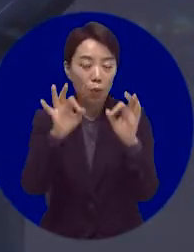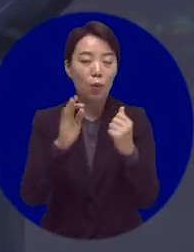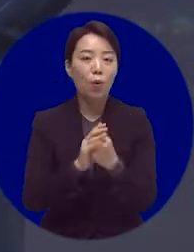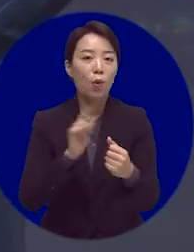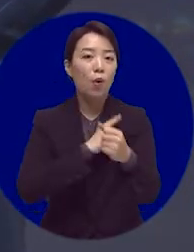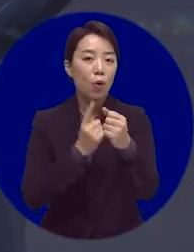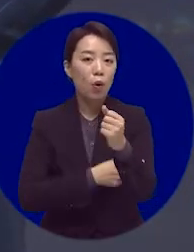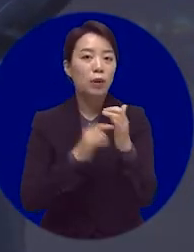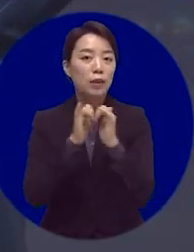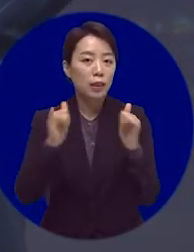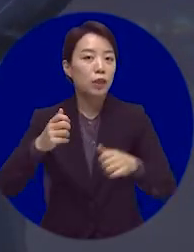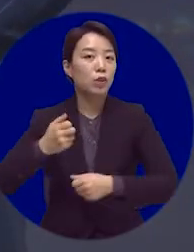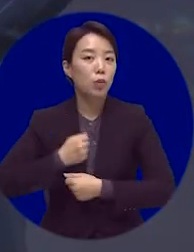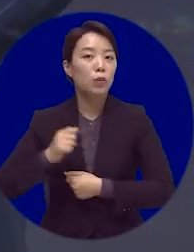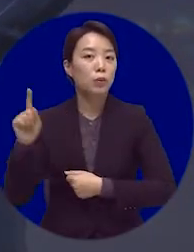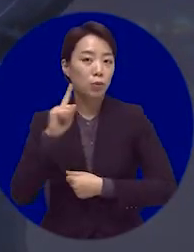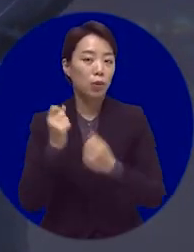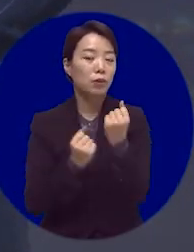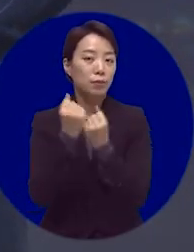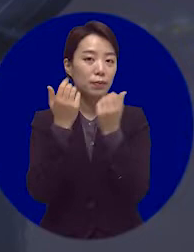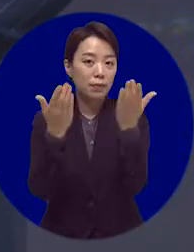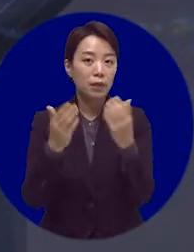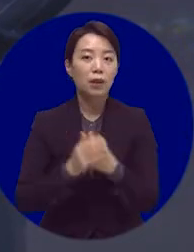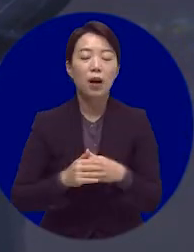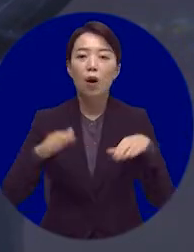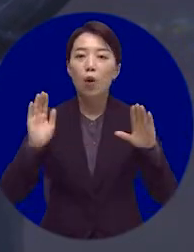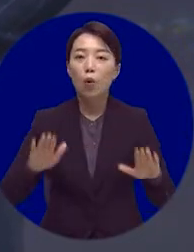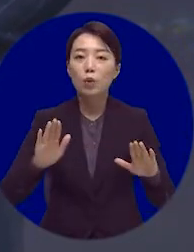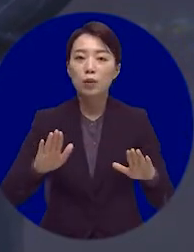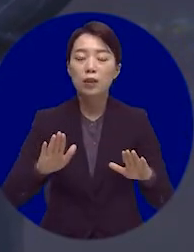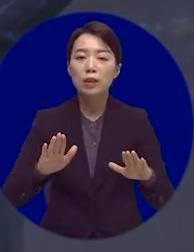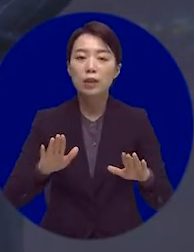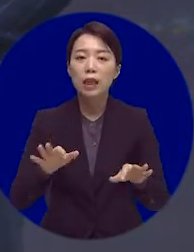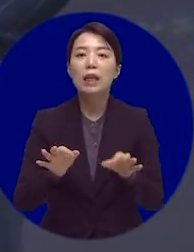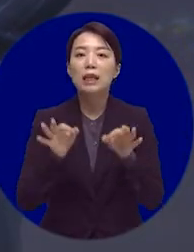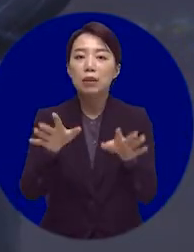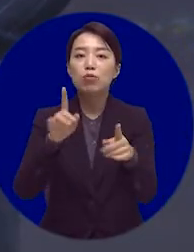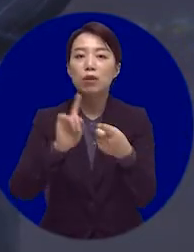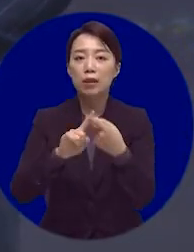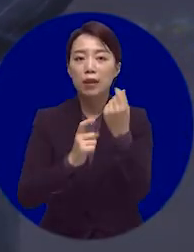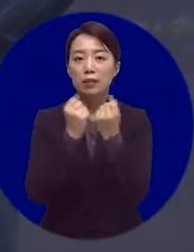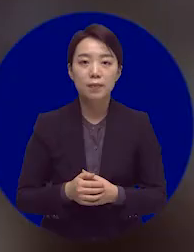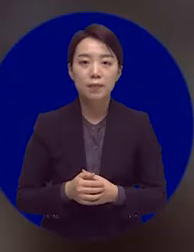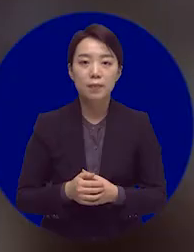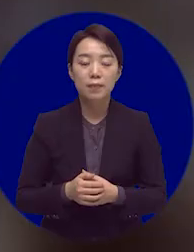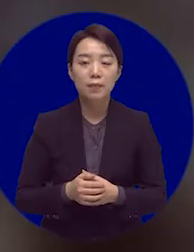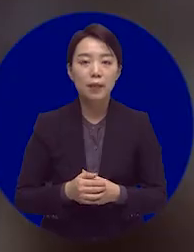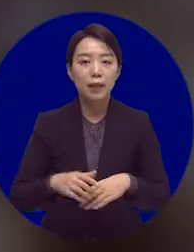유권자들이 유의해야 할 점을 살펴봅니다. 오늘은 기부 행위에 대해 전해드립니다.